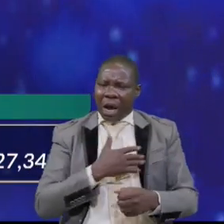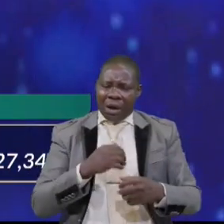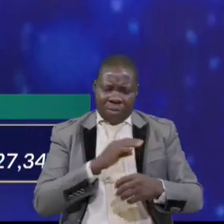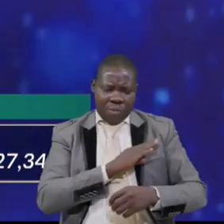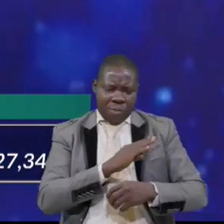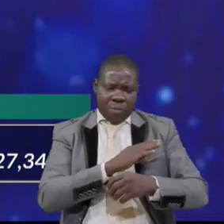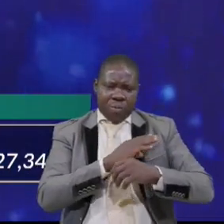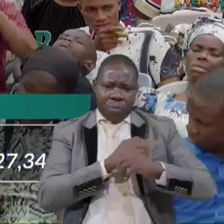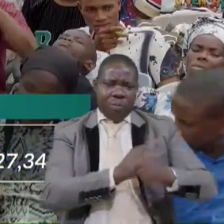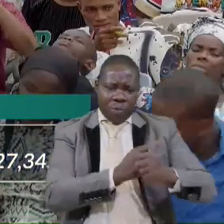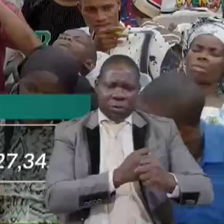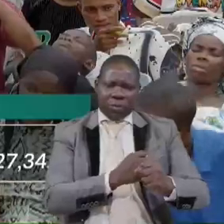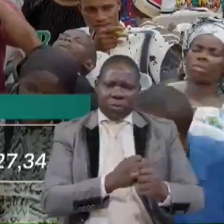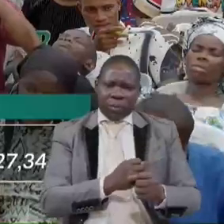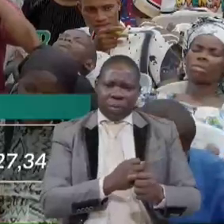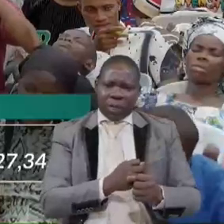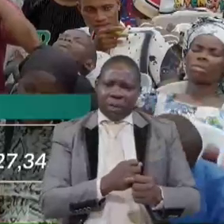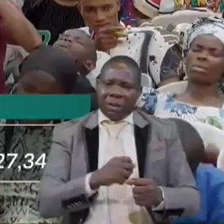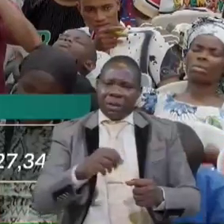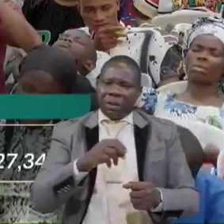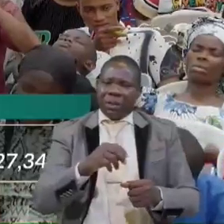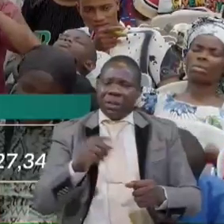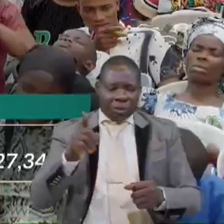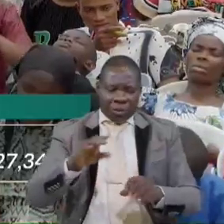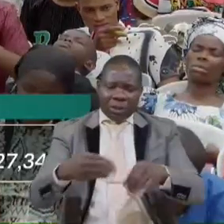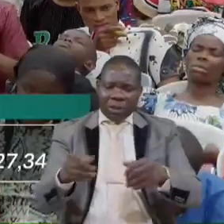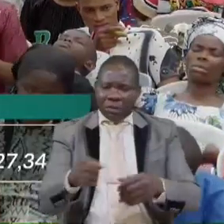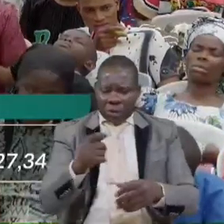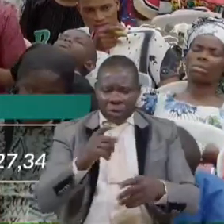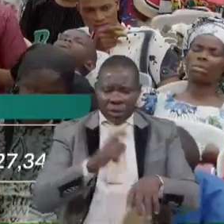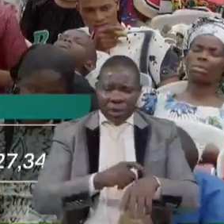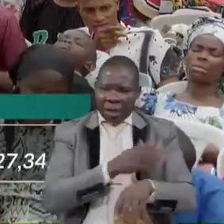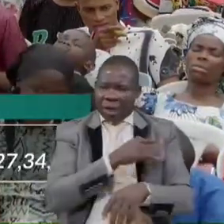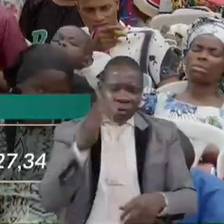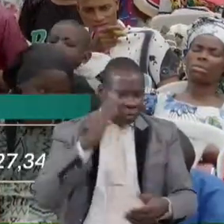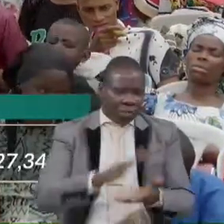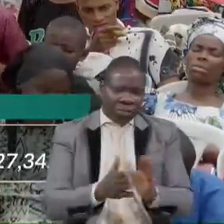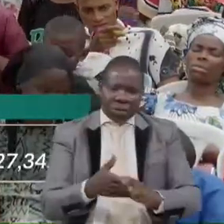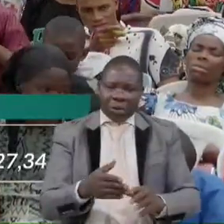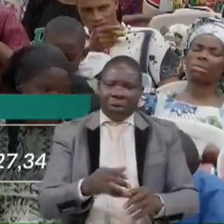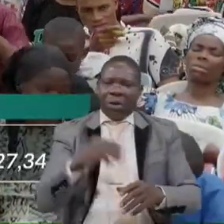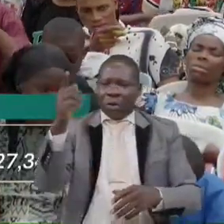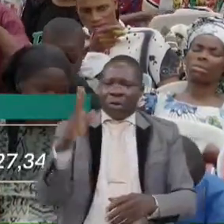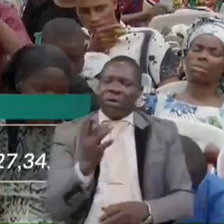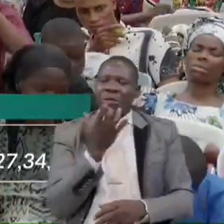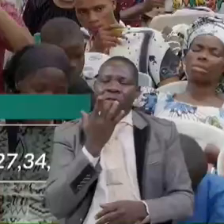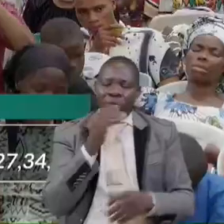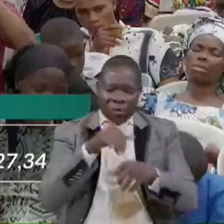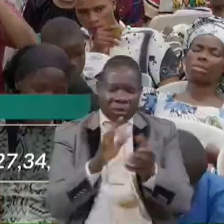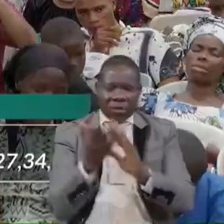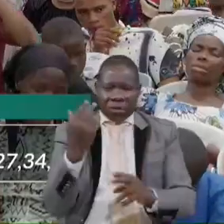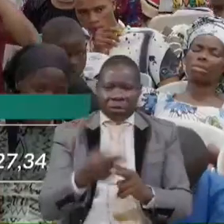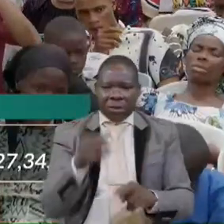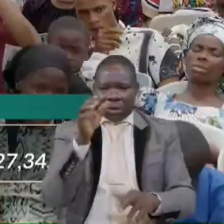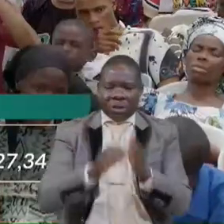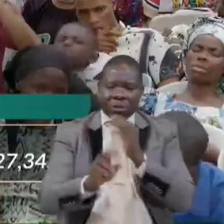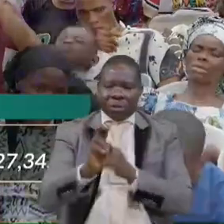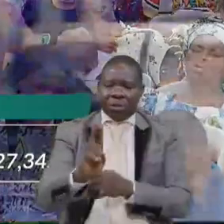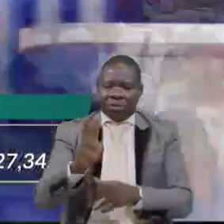temps. Tu deviendras le privilégié de Dieu. Chapitre 2, Daniel 2, versets